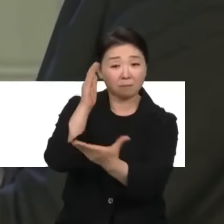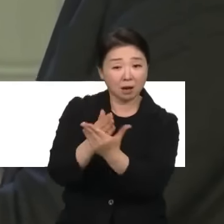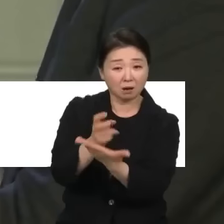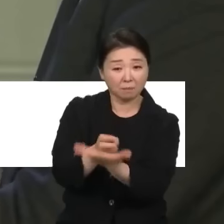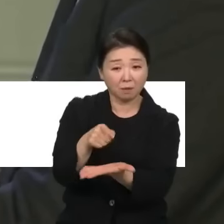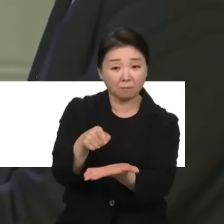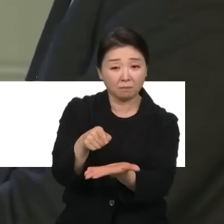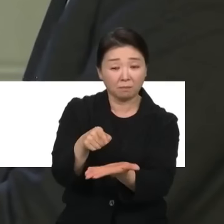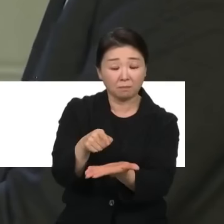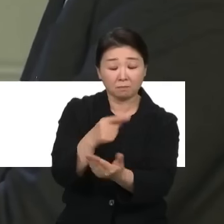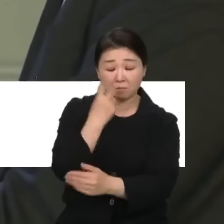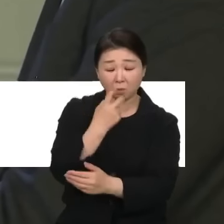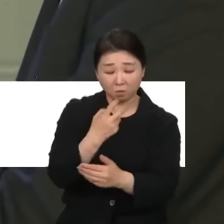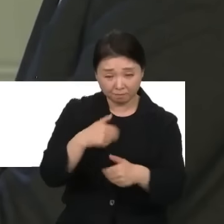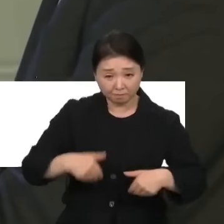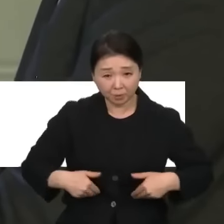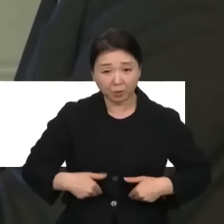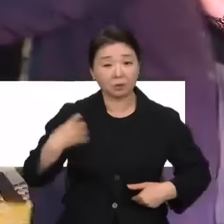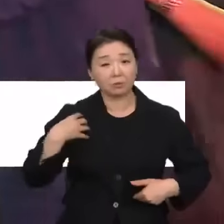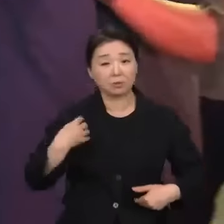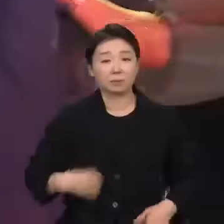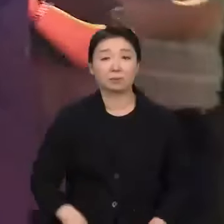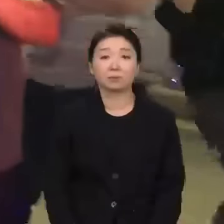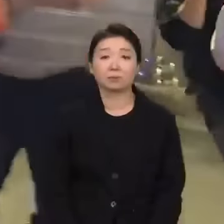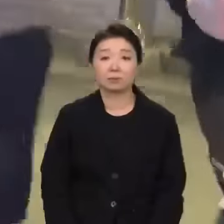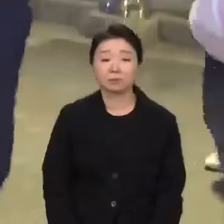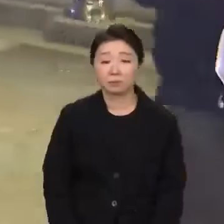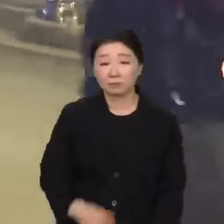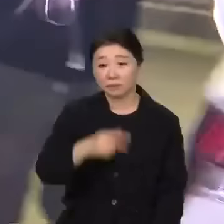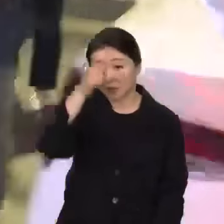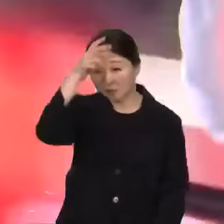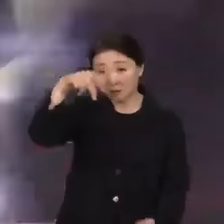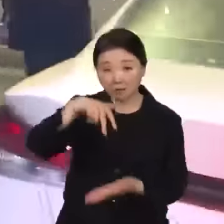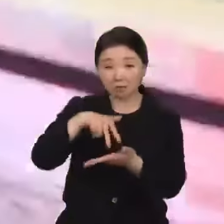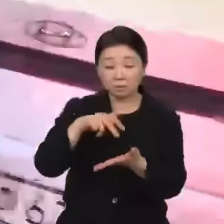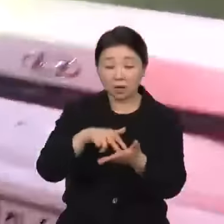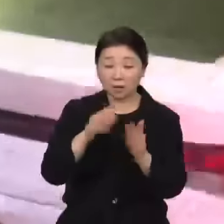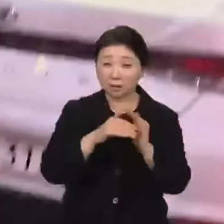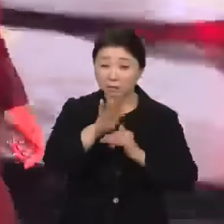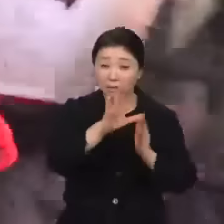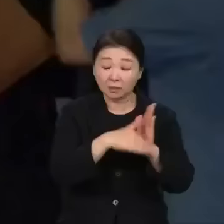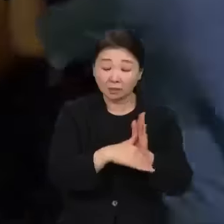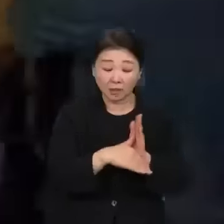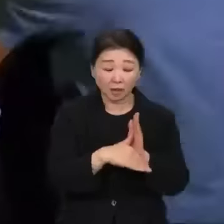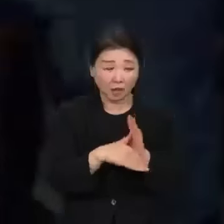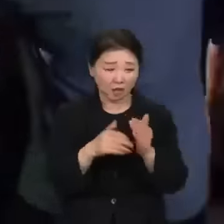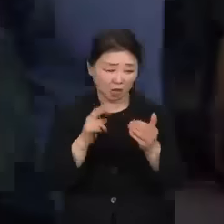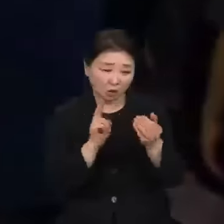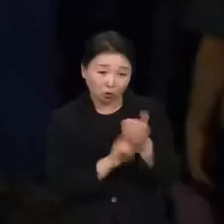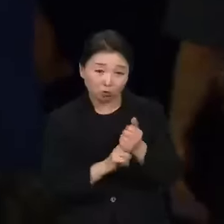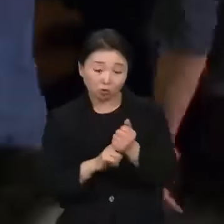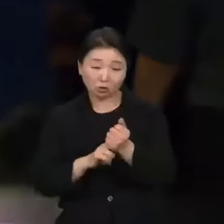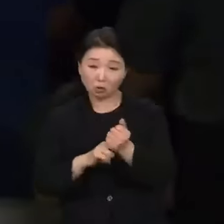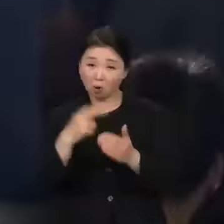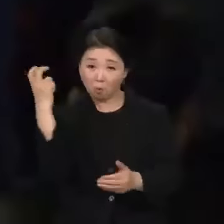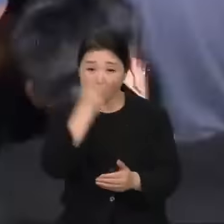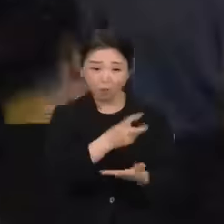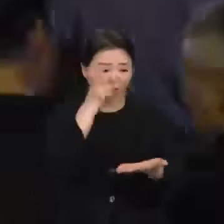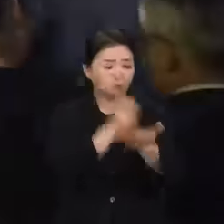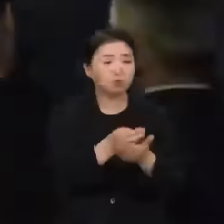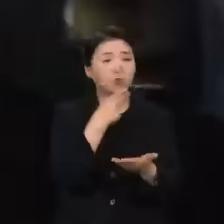되어 있고 보호 조치를 해야 될 의무가 있습니다. 경찰 측은 귀가하는 피의자를 숨겨서 보내주란 공보 규칙은